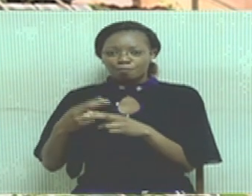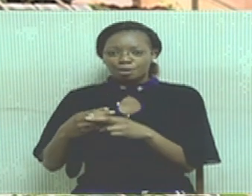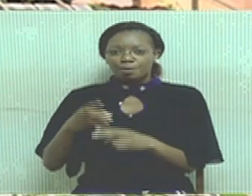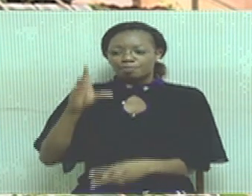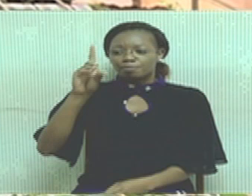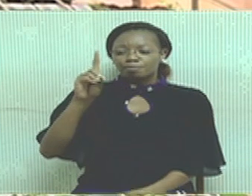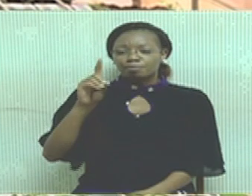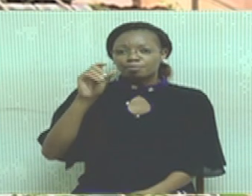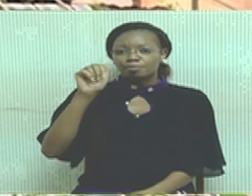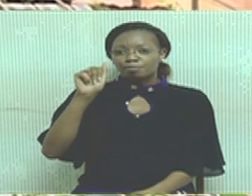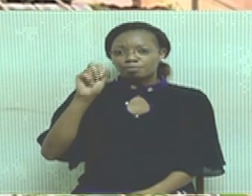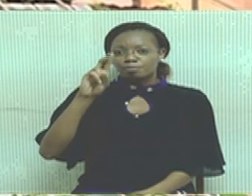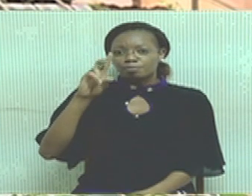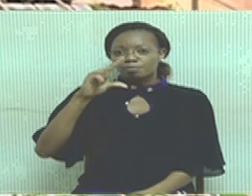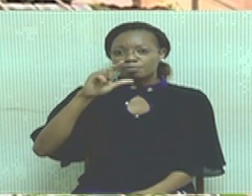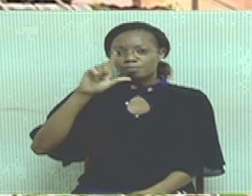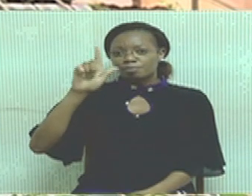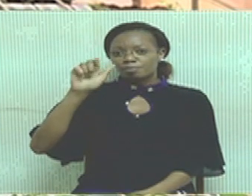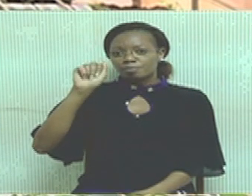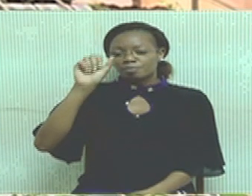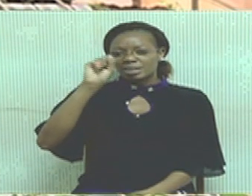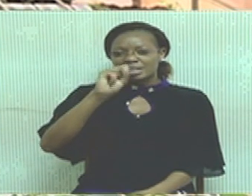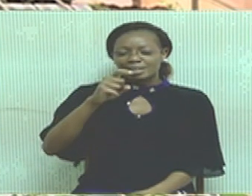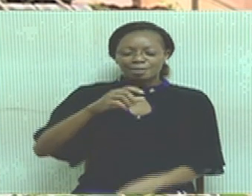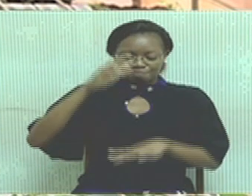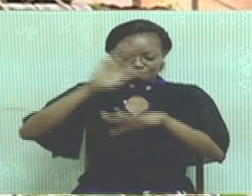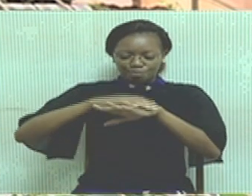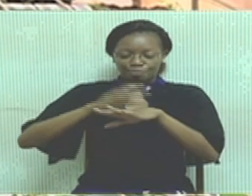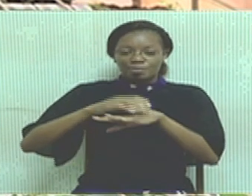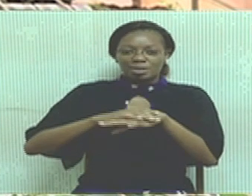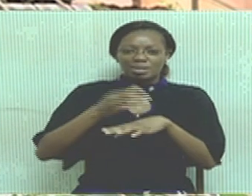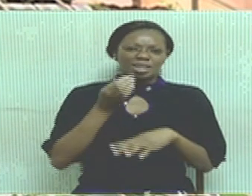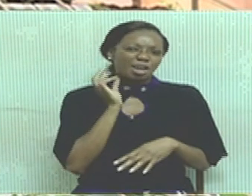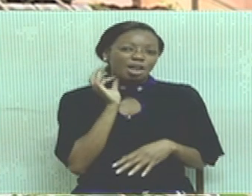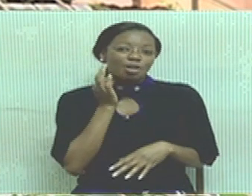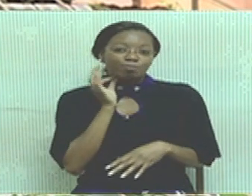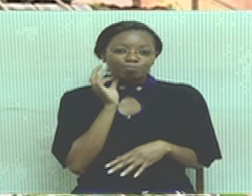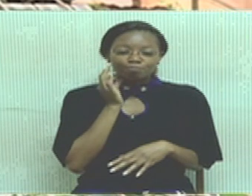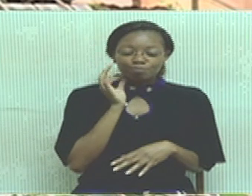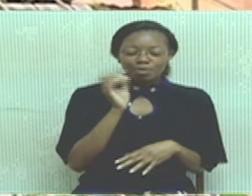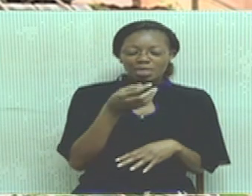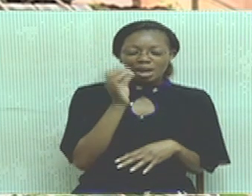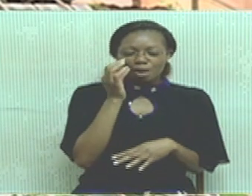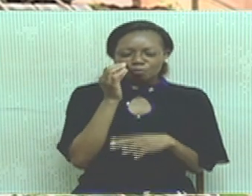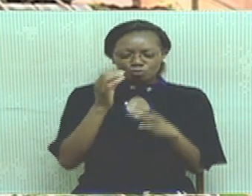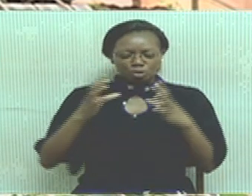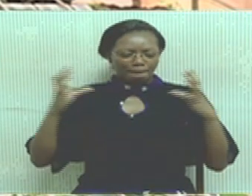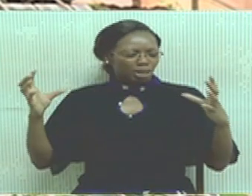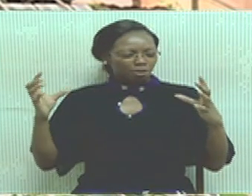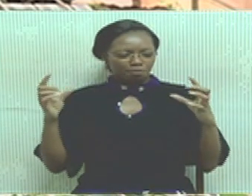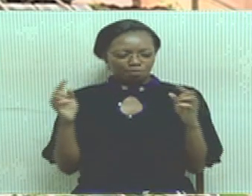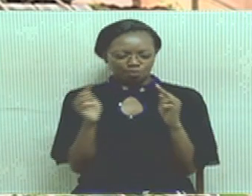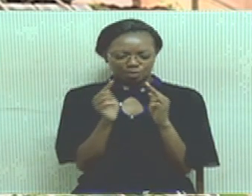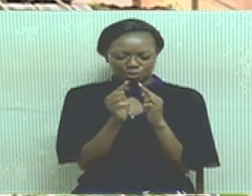Douglas ambayo ni nzuri lakini mbegu za matunda yake sio makubwa. Kuna